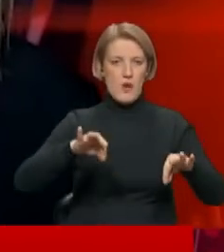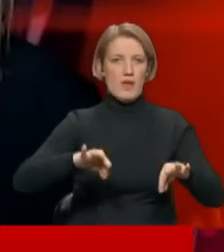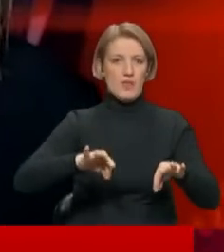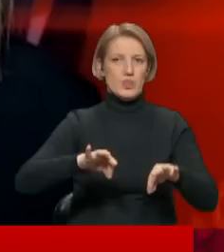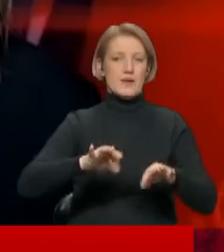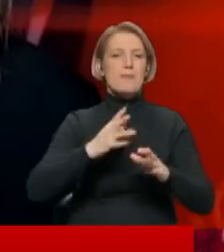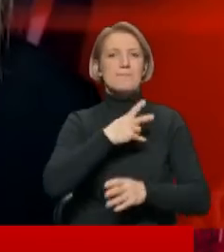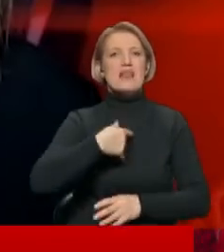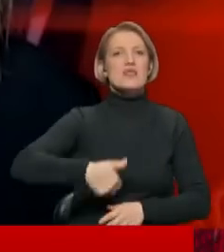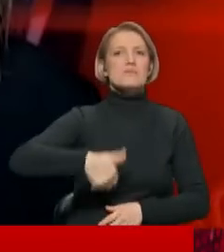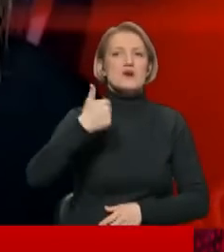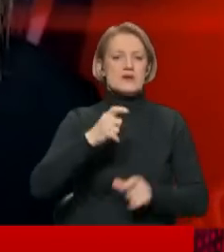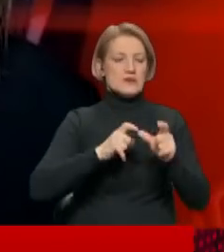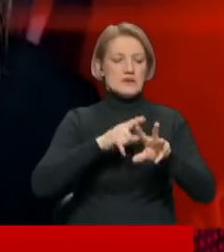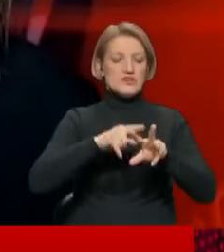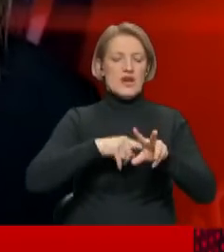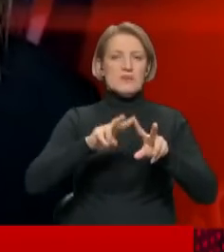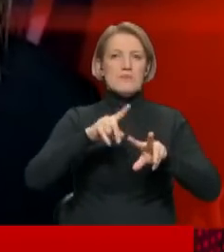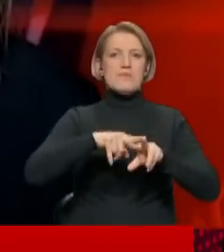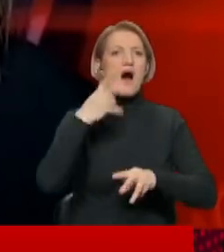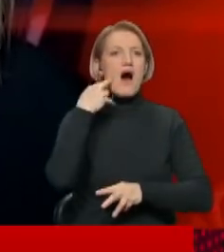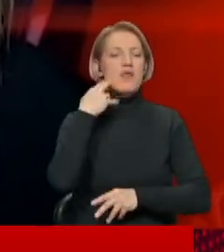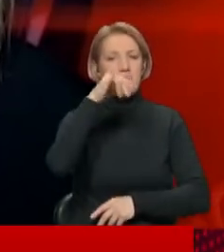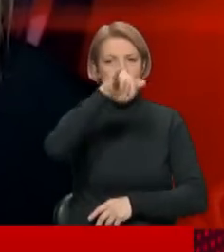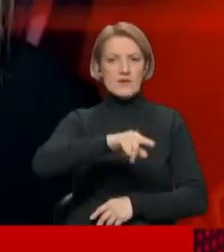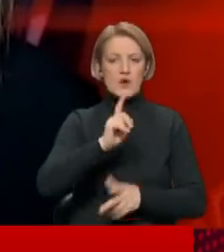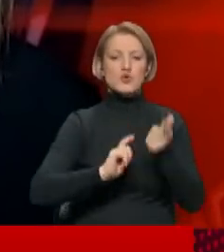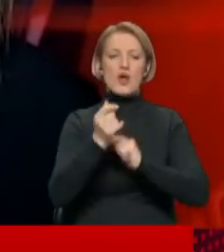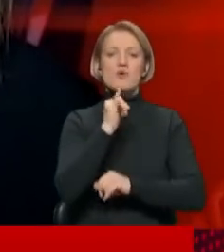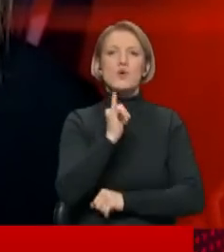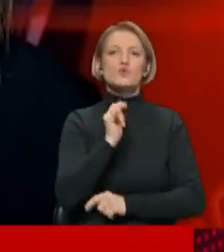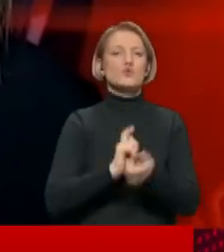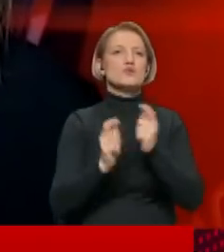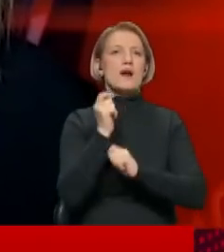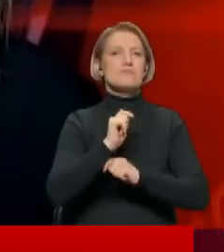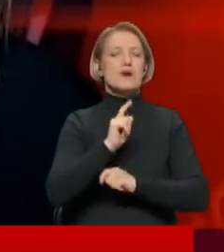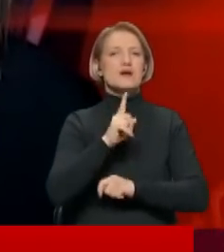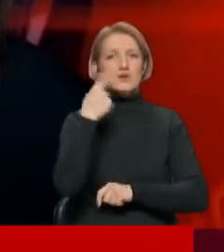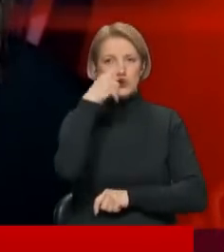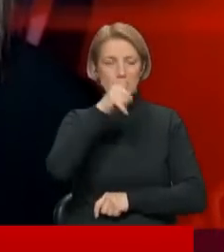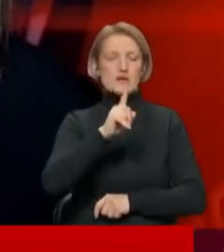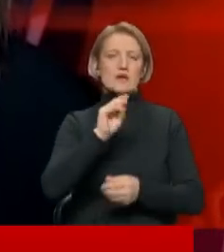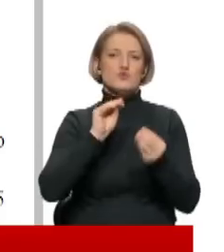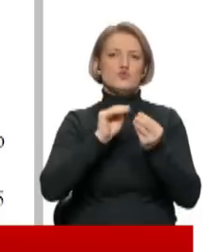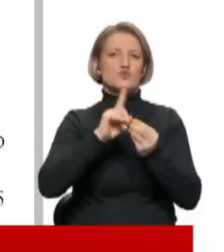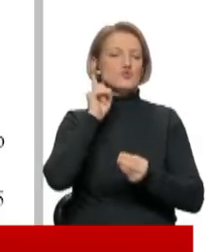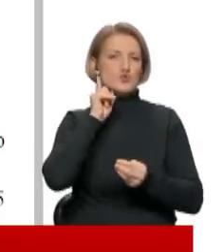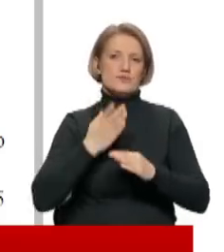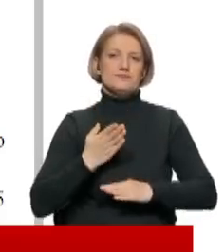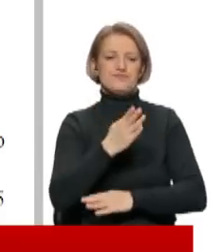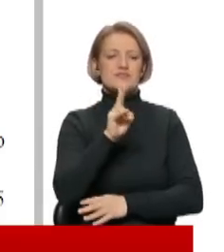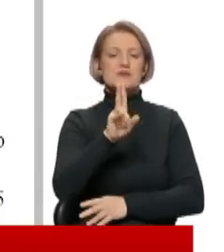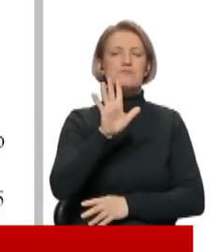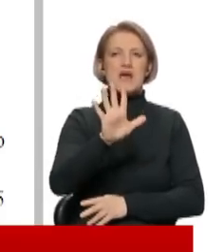aktif Belediye Başkanı Şeyma duyu hakkında görevi kötüye kullanmadan dolayı suç duyurusunda bulunmak meclis üyeler olarak 25